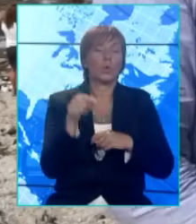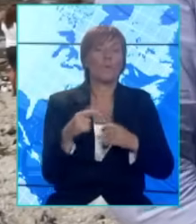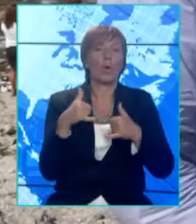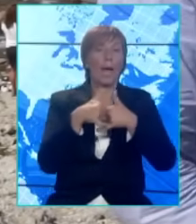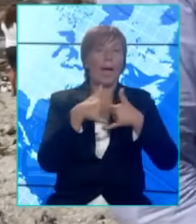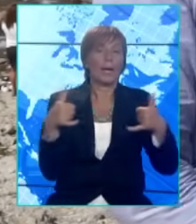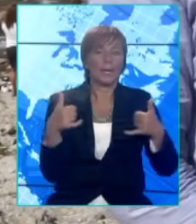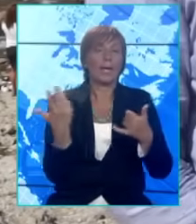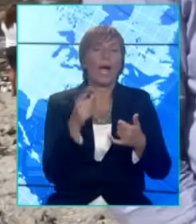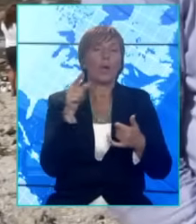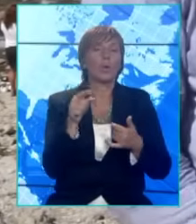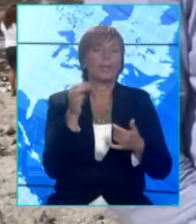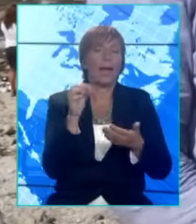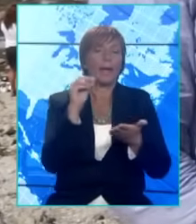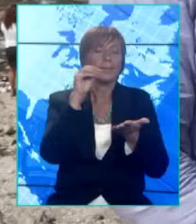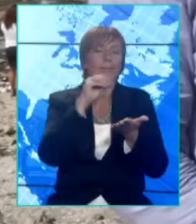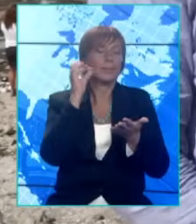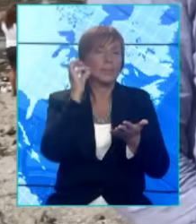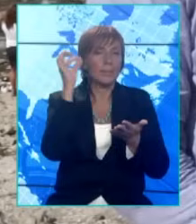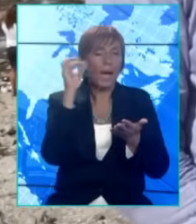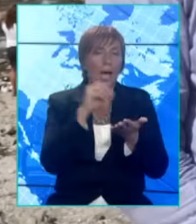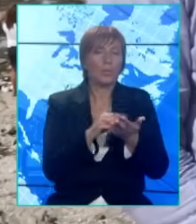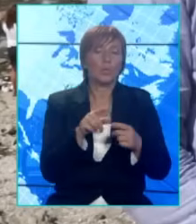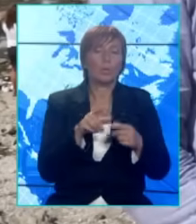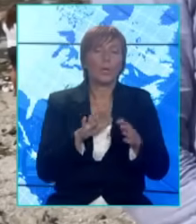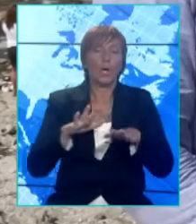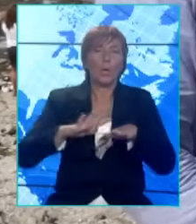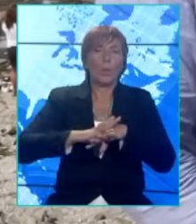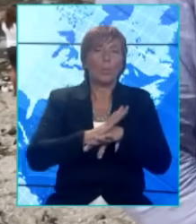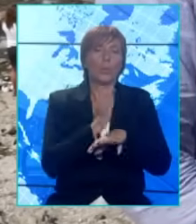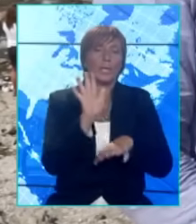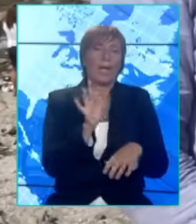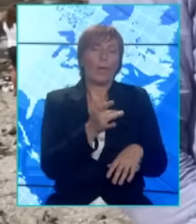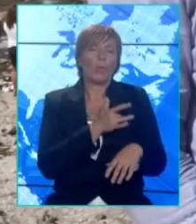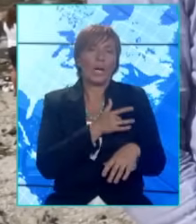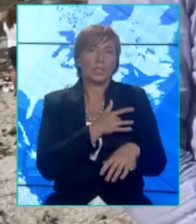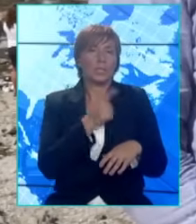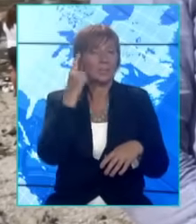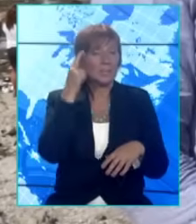Kakve taj datum emocije budi u vašem srcu, posebice ako se sjetite